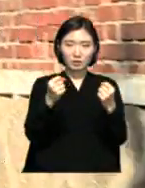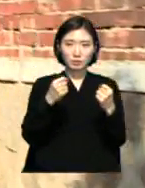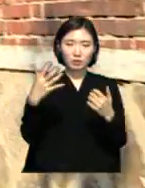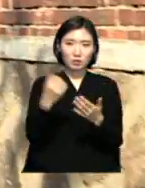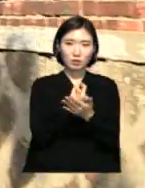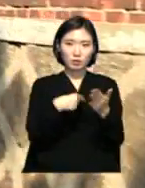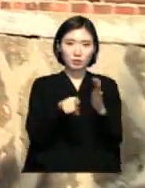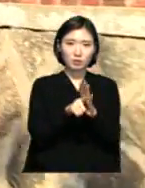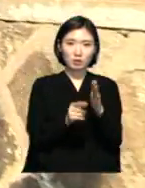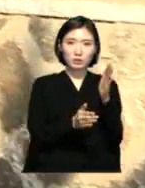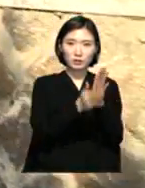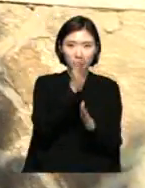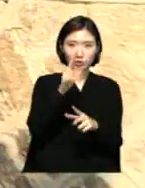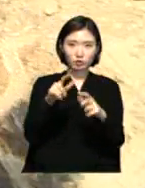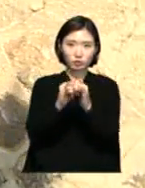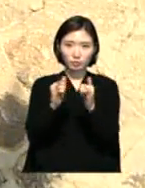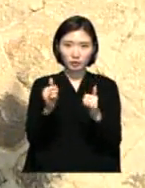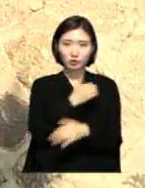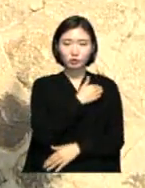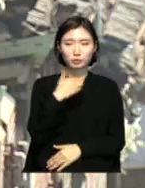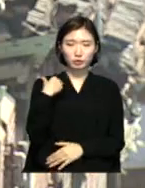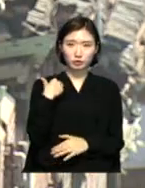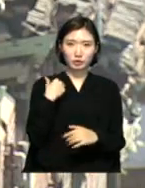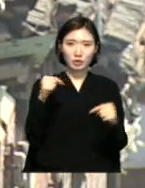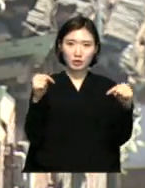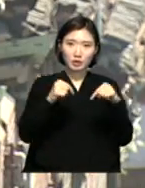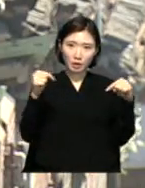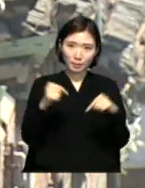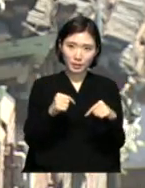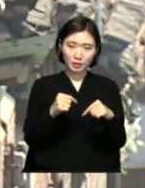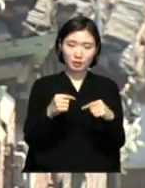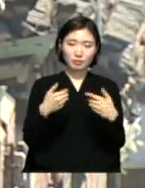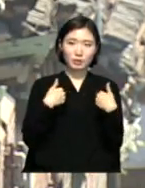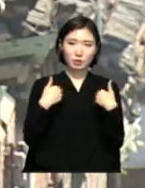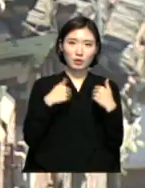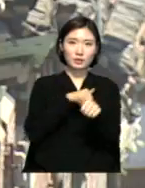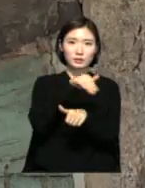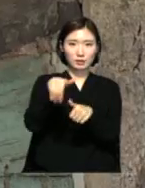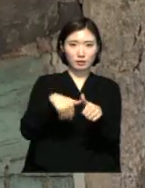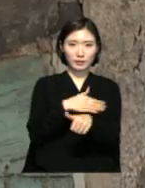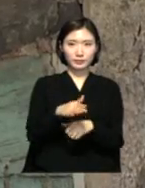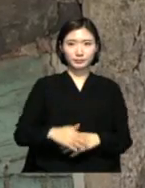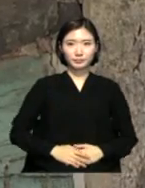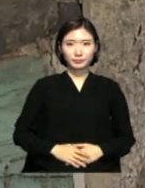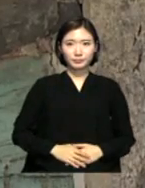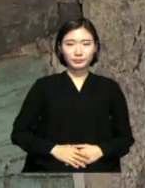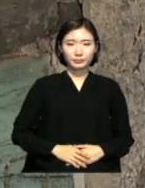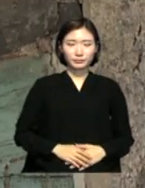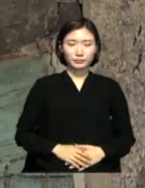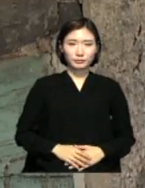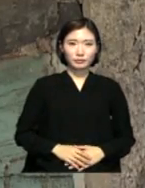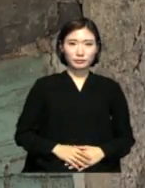시와 주민 간의 충분한 협의가 필요한 시점입니다. 딜라이브 서울경기 케이블TV 송지현입니다.